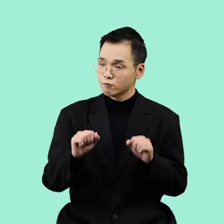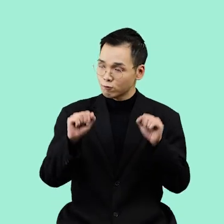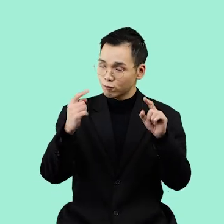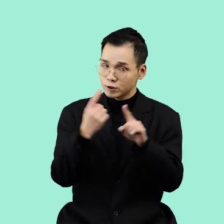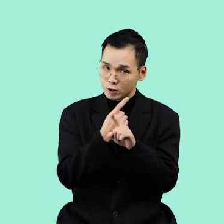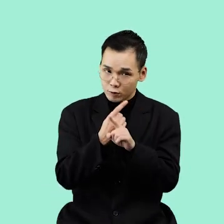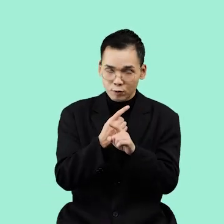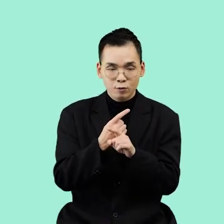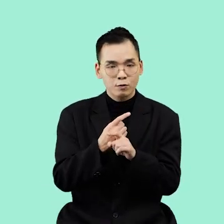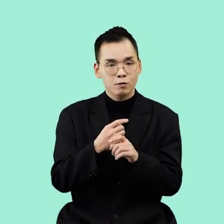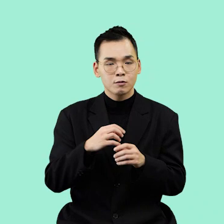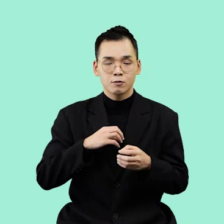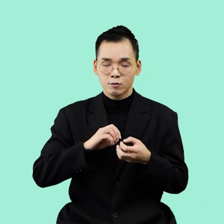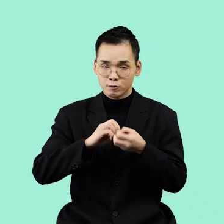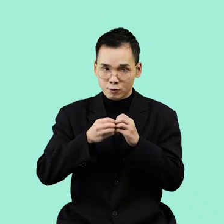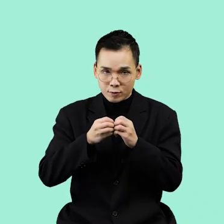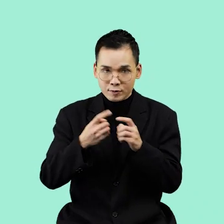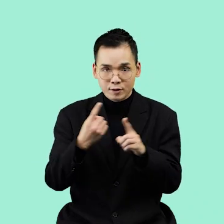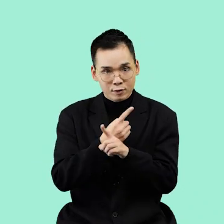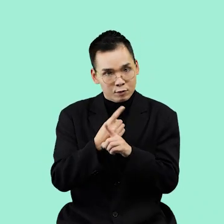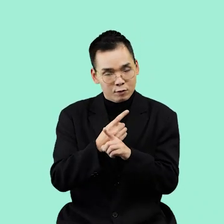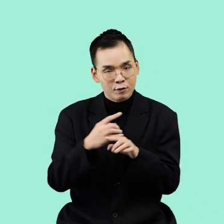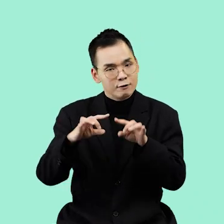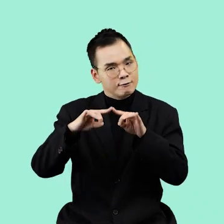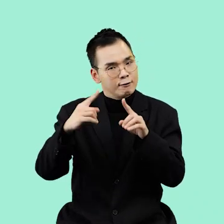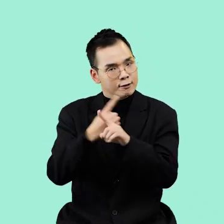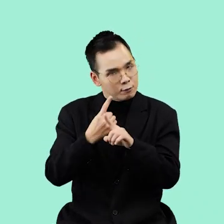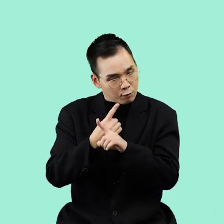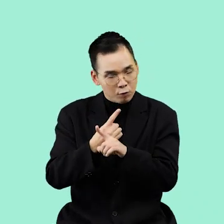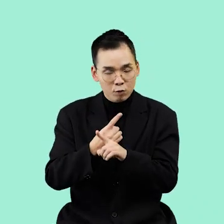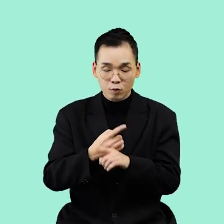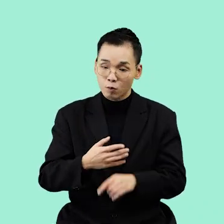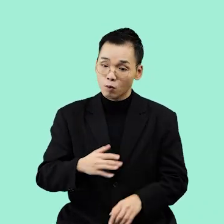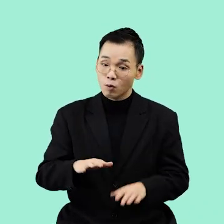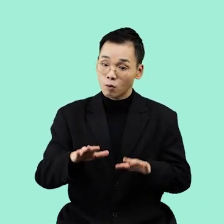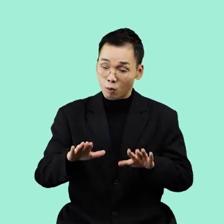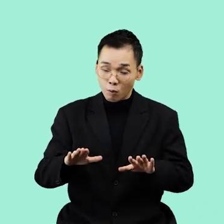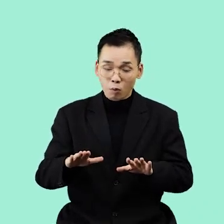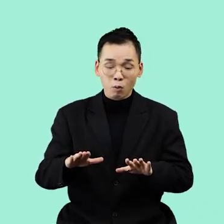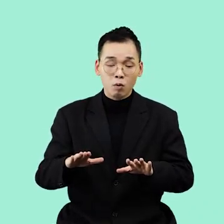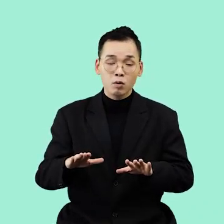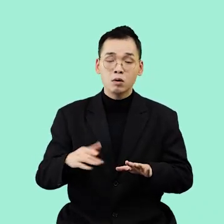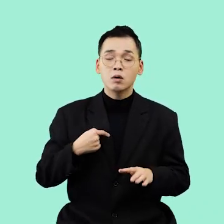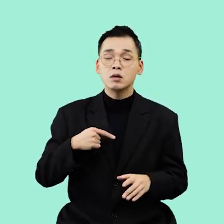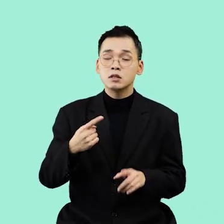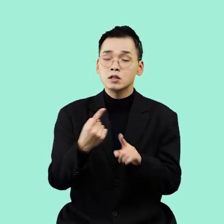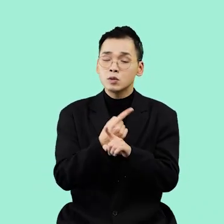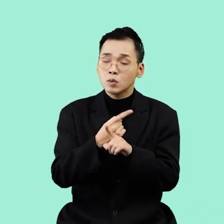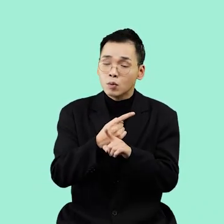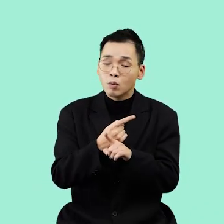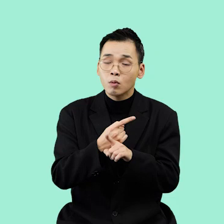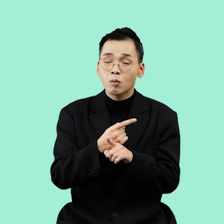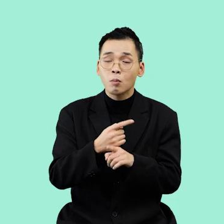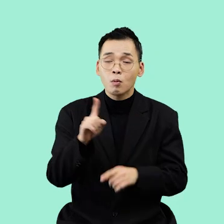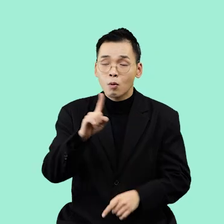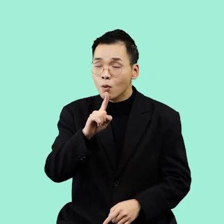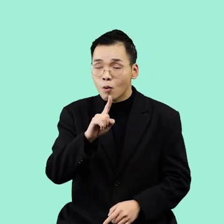운동치료실, 작업치료실, 전기치료실 등 환자가 해당하는 치료실로 이동시켜드립니다.